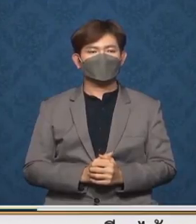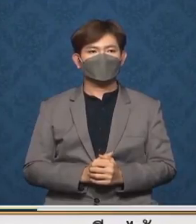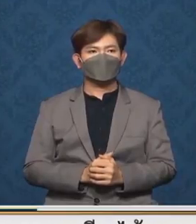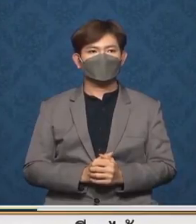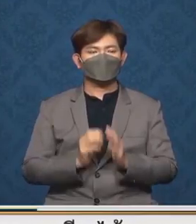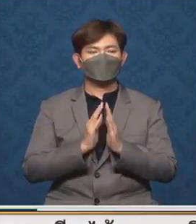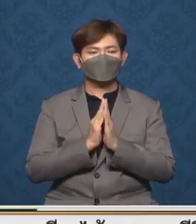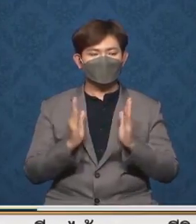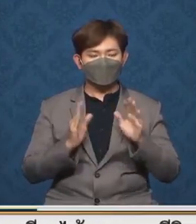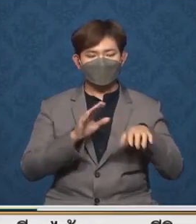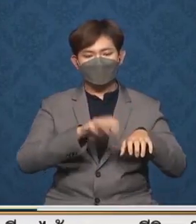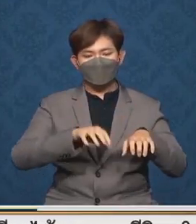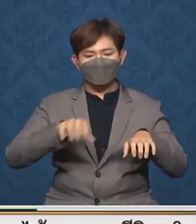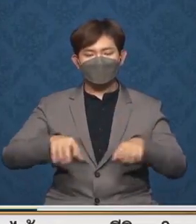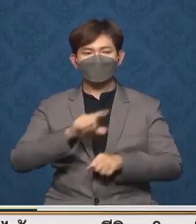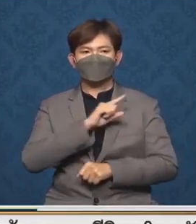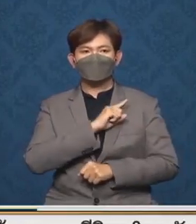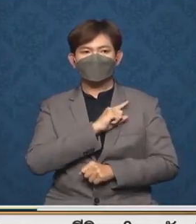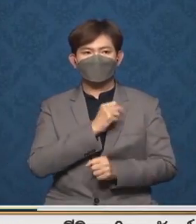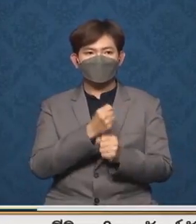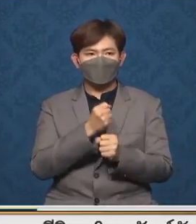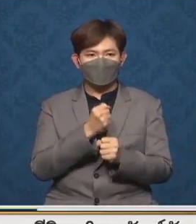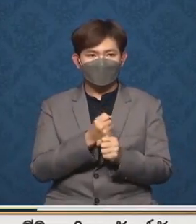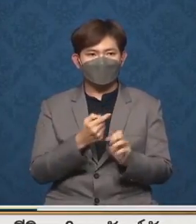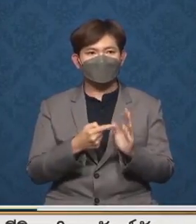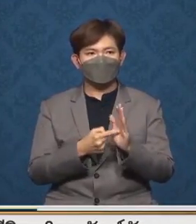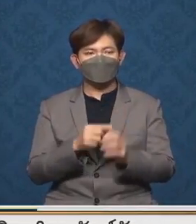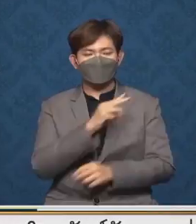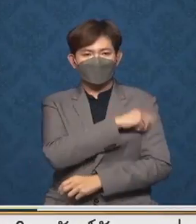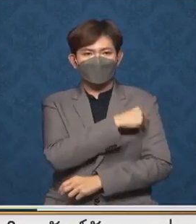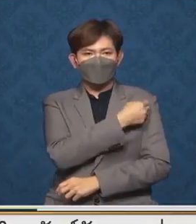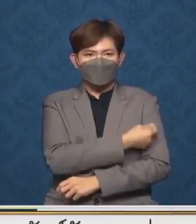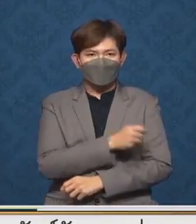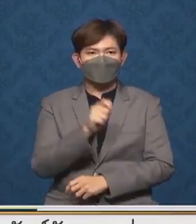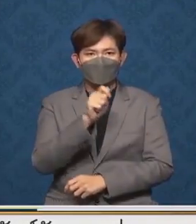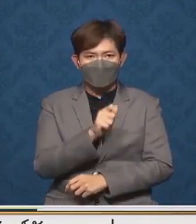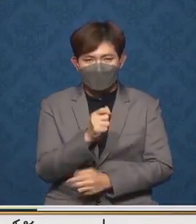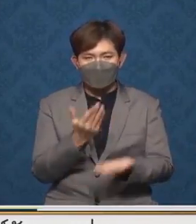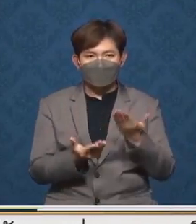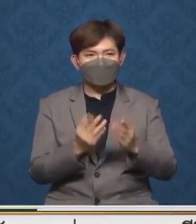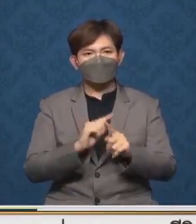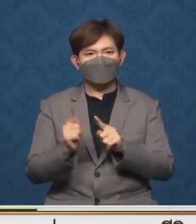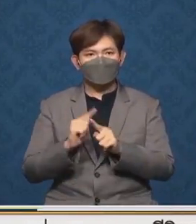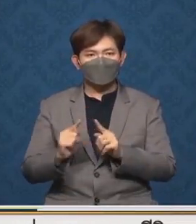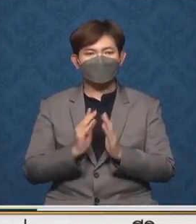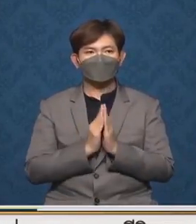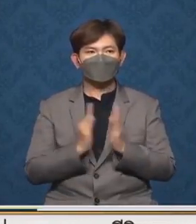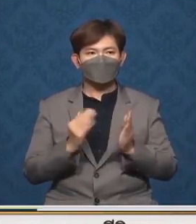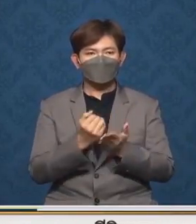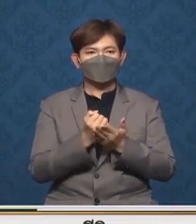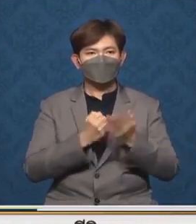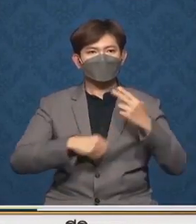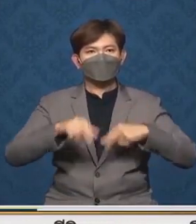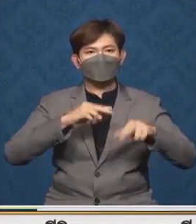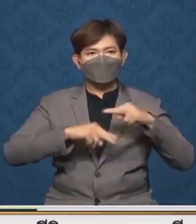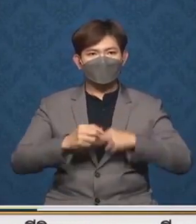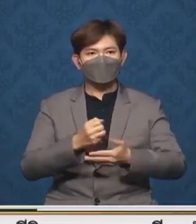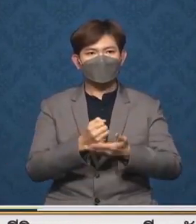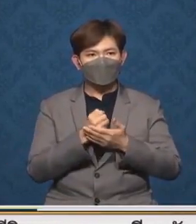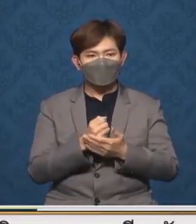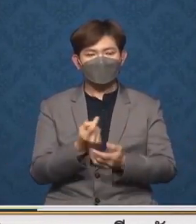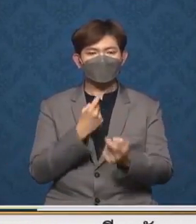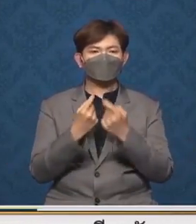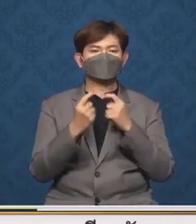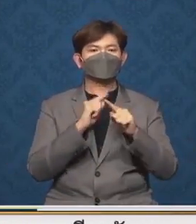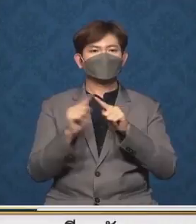ณทุกๆหน่วยงานนะคะที่เกี่ยวข้องแล้วก็ไม่ว่าจะเป็นอนามัยหรือจะอะไรก็แล้วแต่ขอบคุณทุกหน่วยงานที่เข้ามาดูแลที่คอยเข้ามาสอบถาม